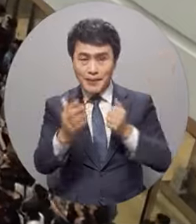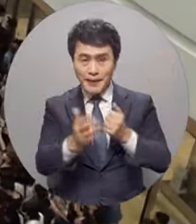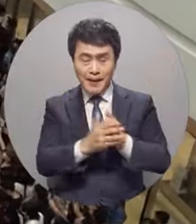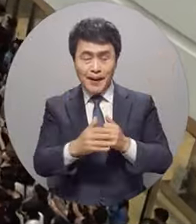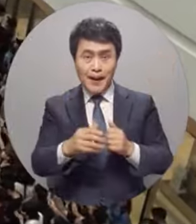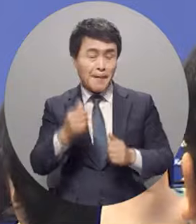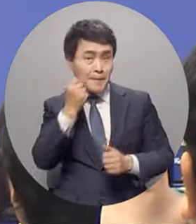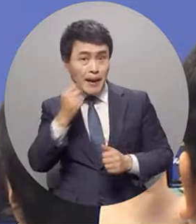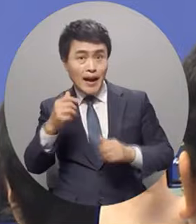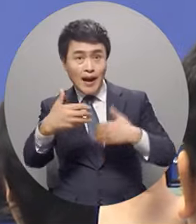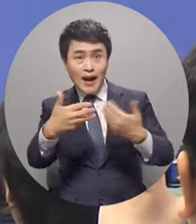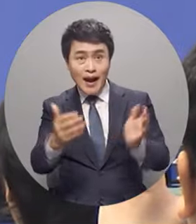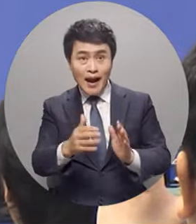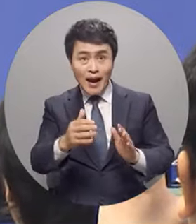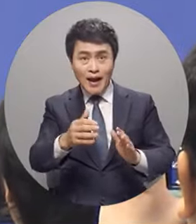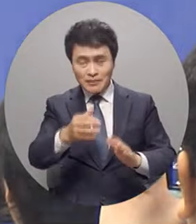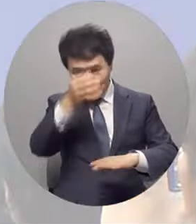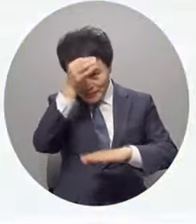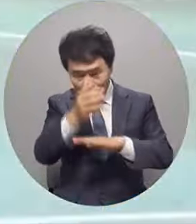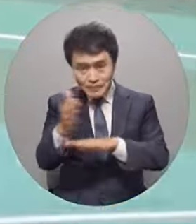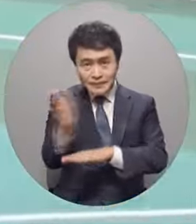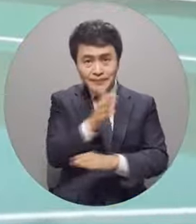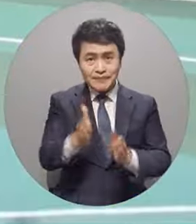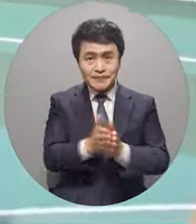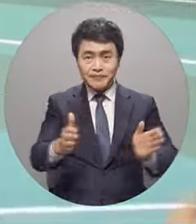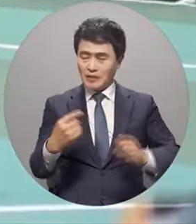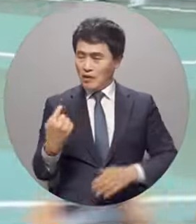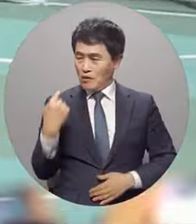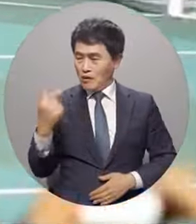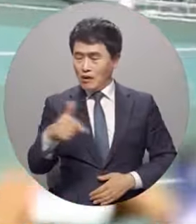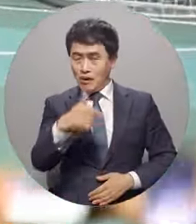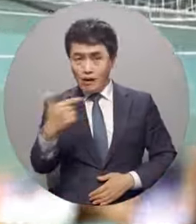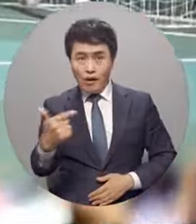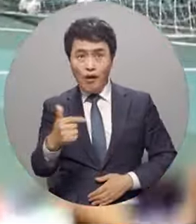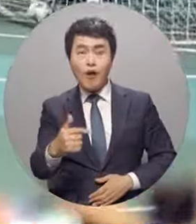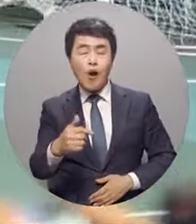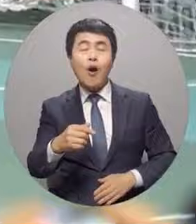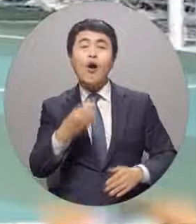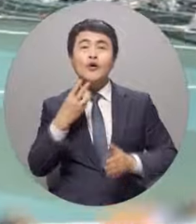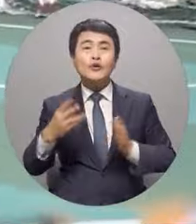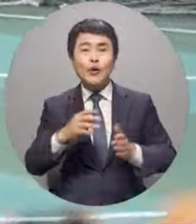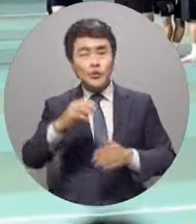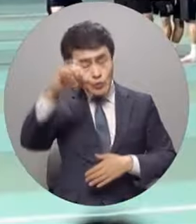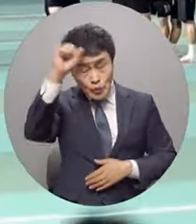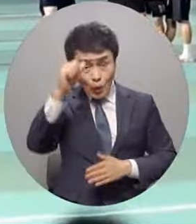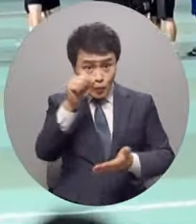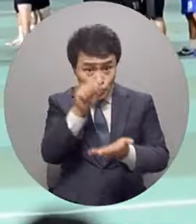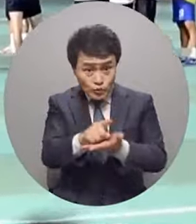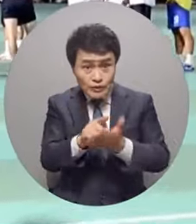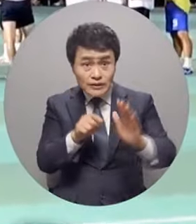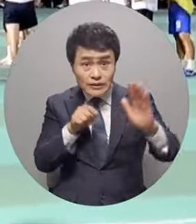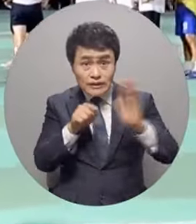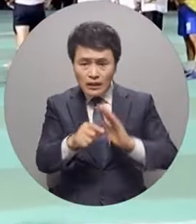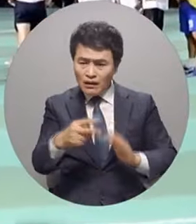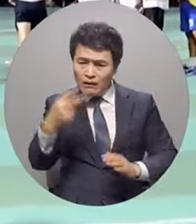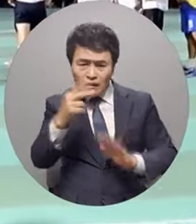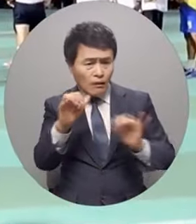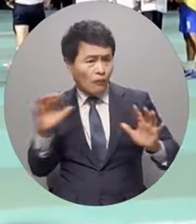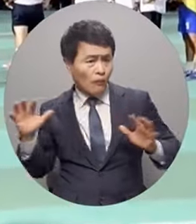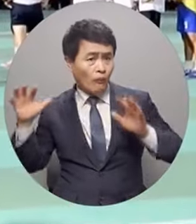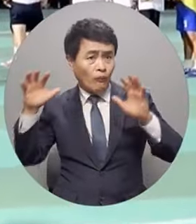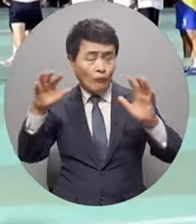팬미팅은 뜻밖의 사과로 시작됐습니다. 어제 저녁 경기도 용인의 한 축구장에 등장했다가 2천여 명이